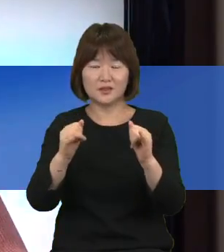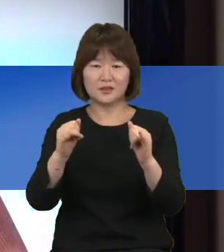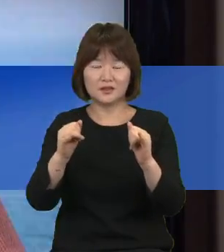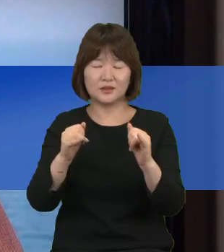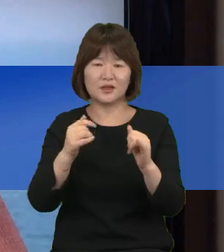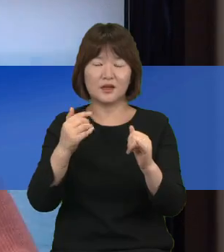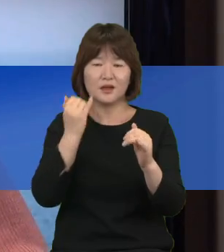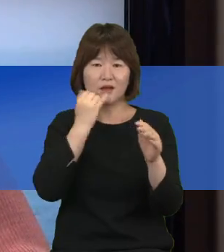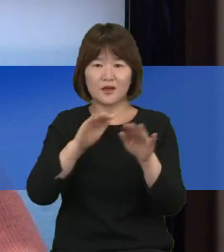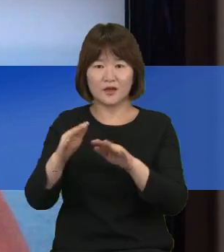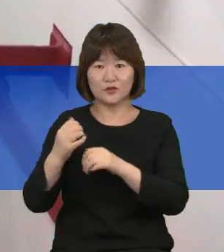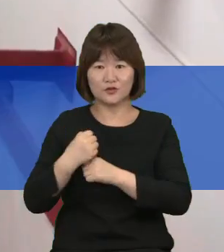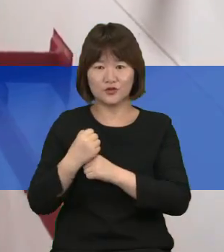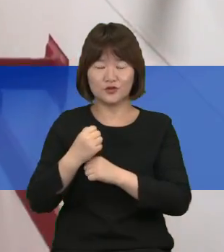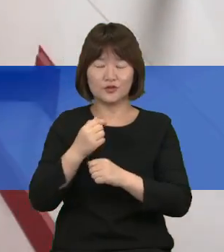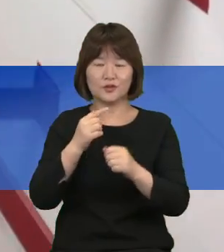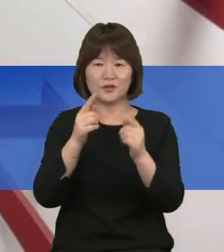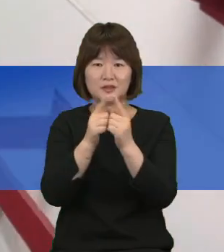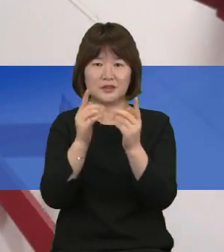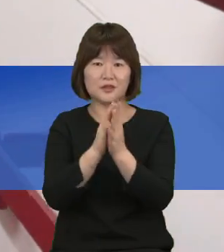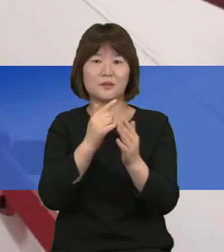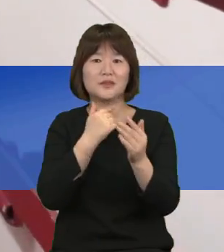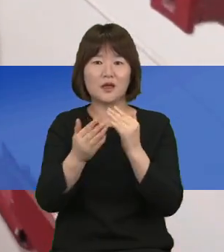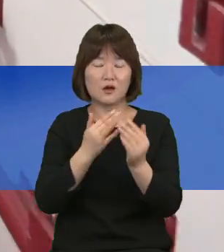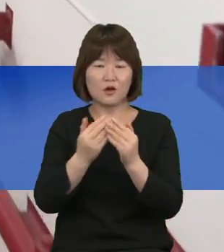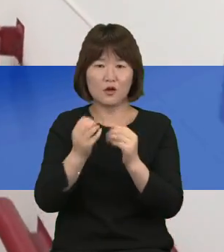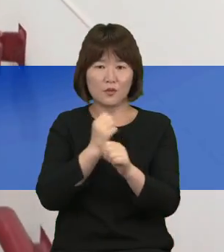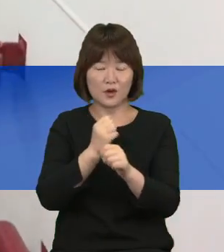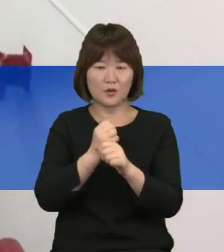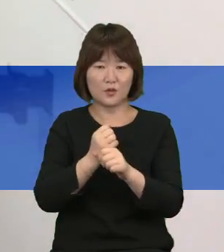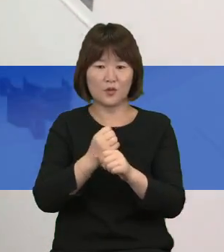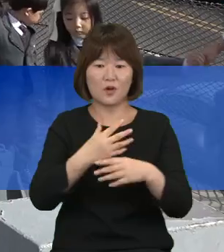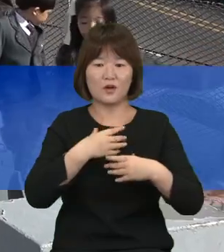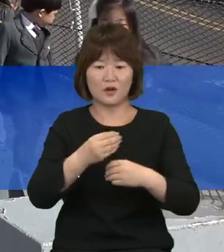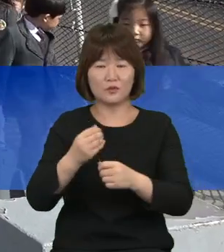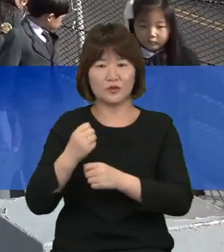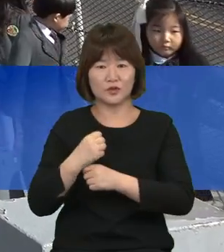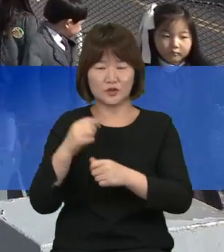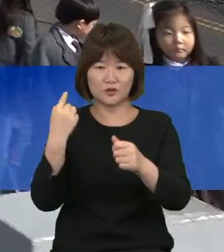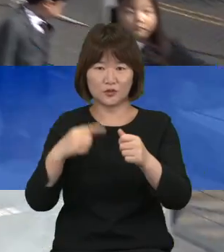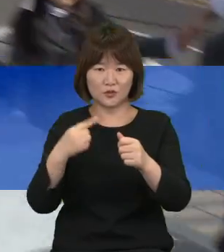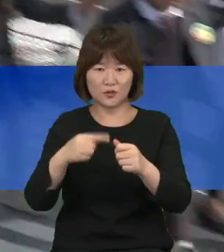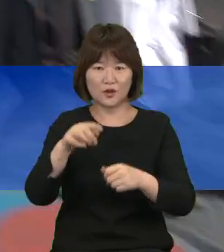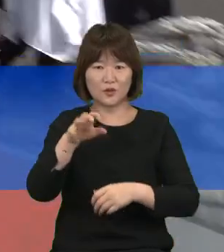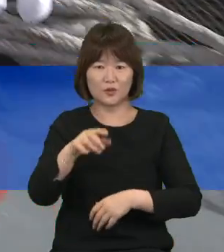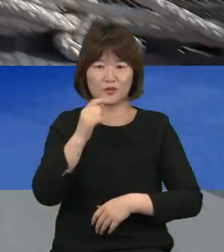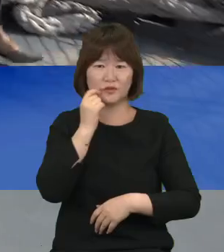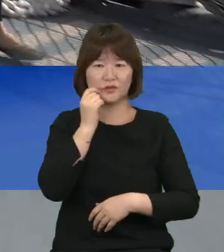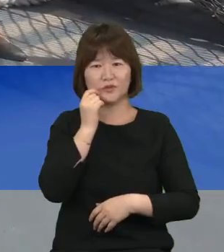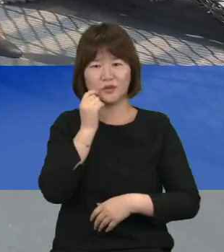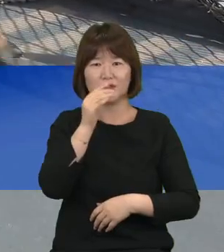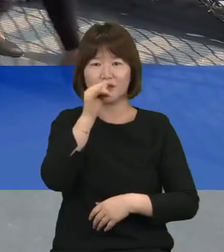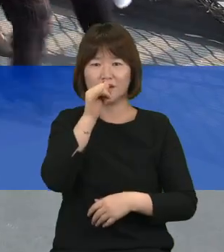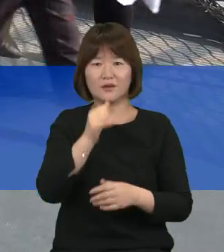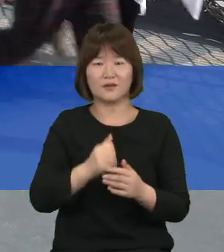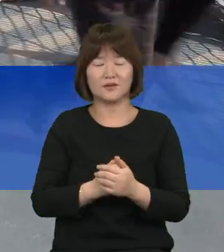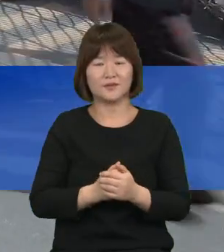생활과 함상 생활을 직접 체험할 수 있도록 하는 한편 안보의식 고취를 위한 교육장으로 호응을 얻고